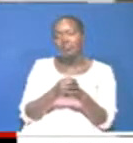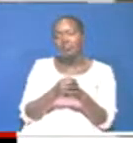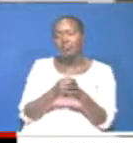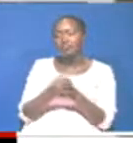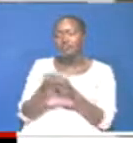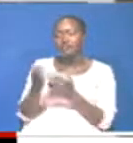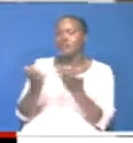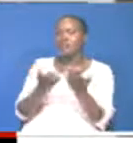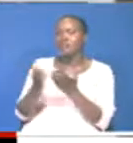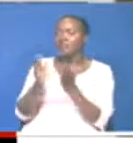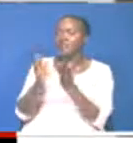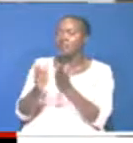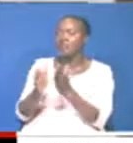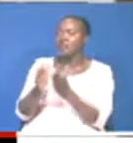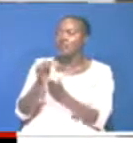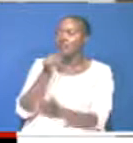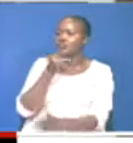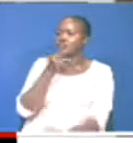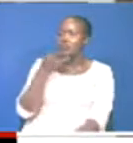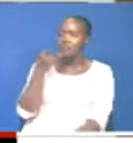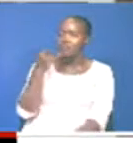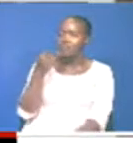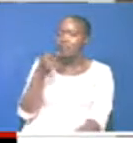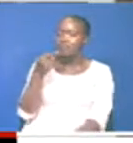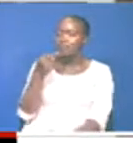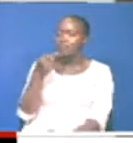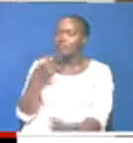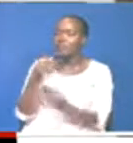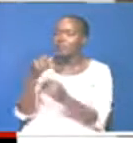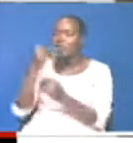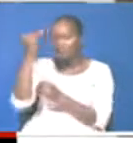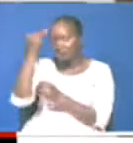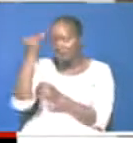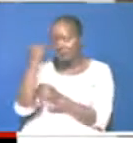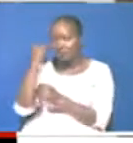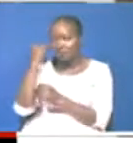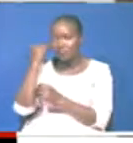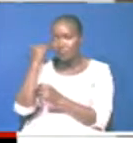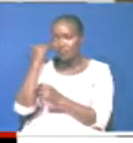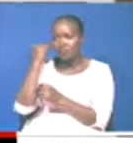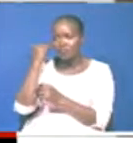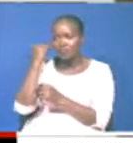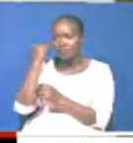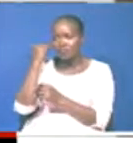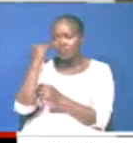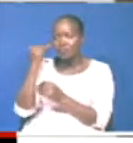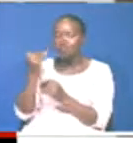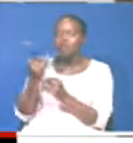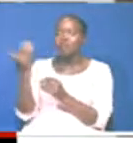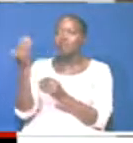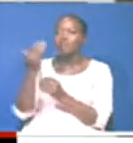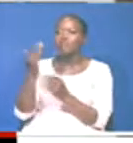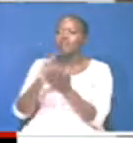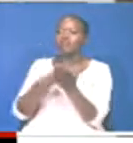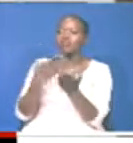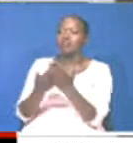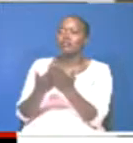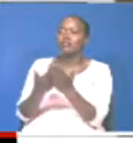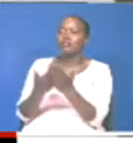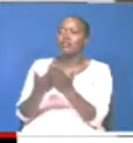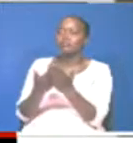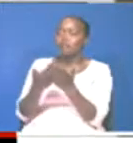biashara Jimmy Wanjigi amesema ataelekea kwenye mahakama kuu kuwasilisha rufaa yake dhidi ya hatua ya kamati